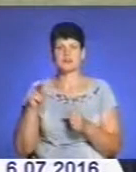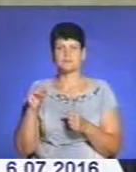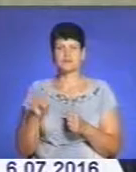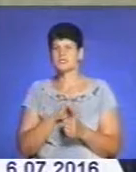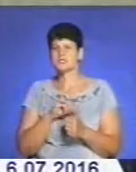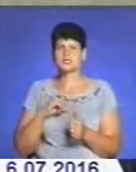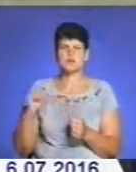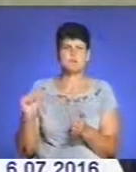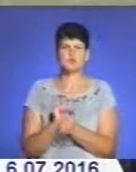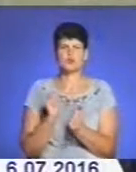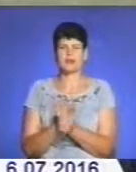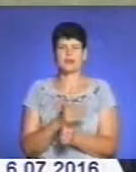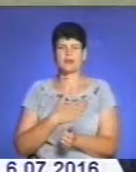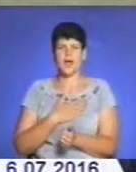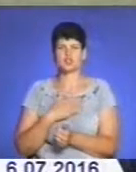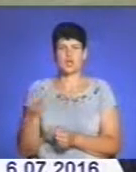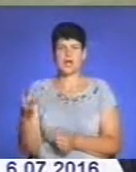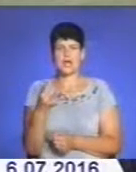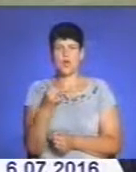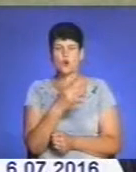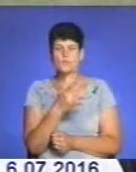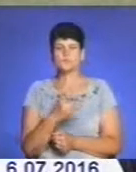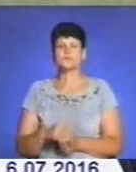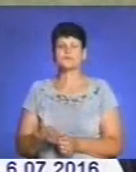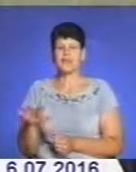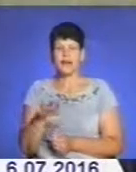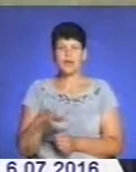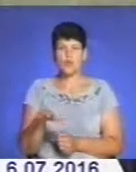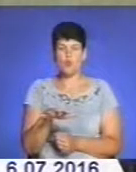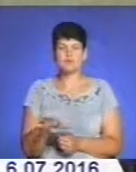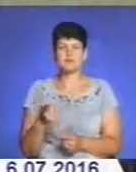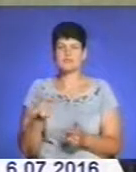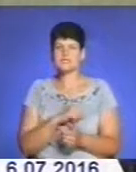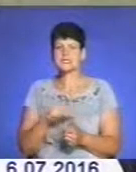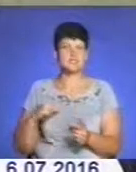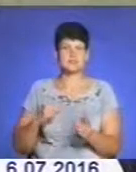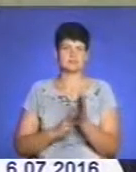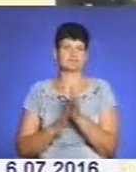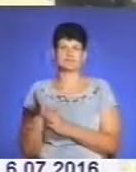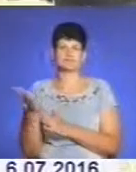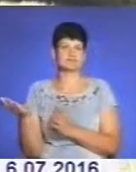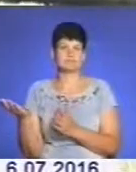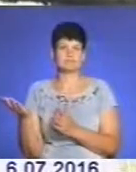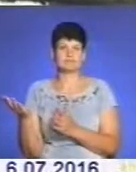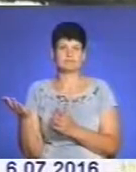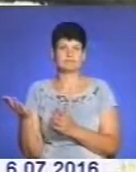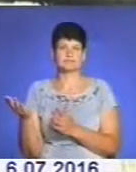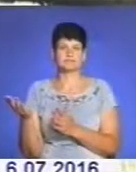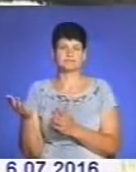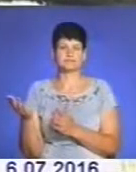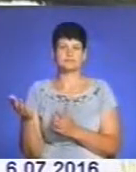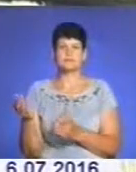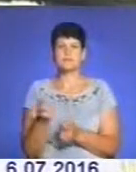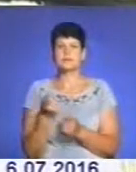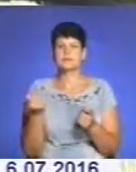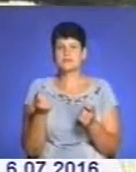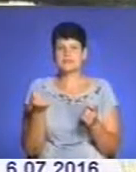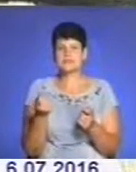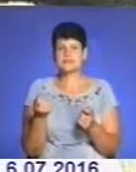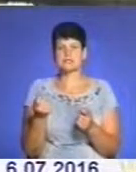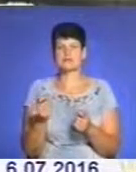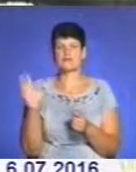наш регіон, де він сам дозрів без всякої десикації, без нічого. Зима пшениця у нас так само